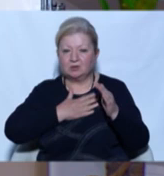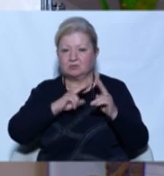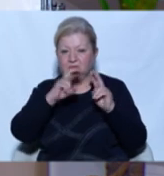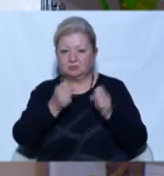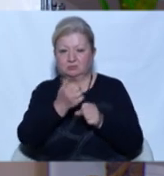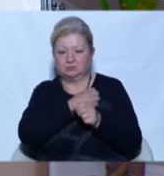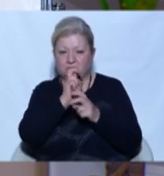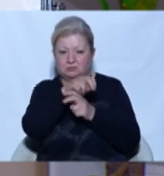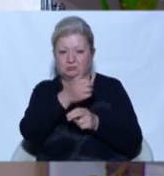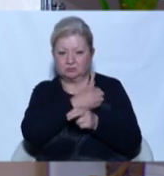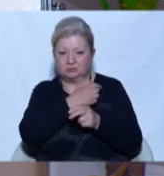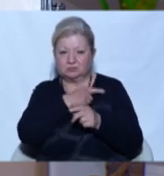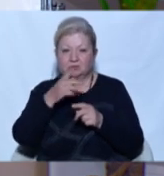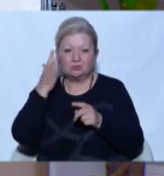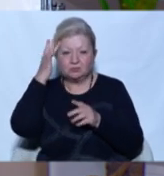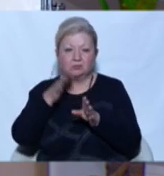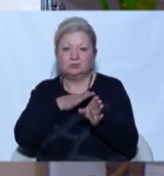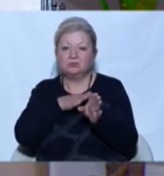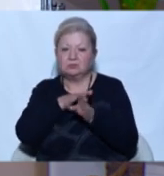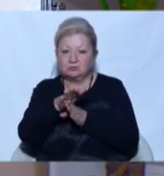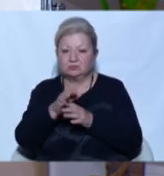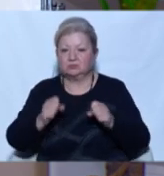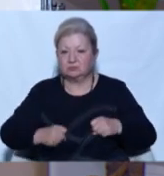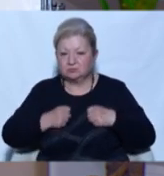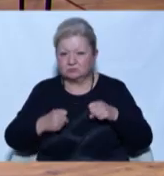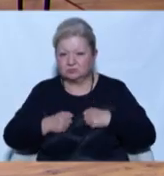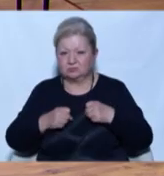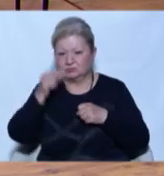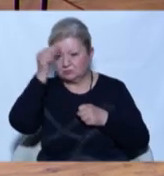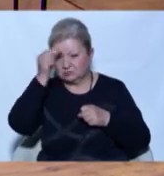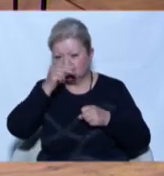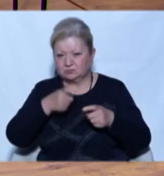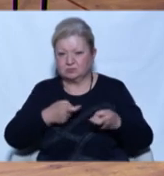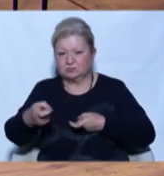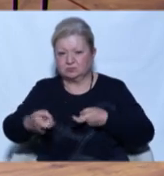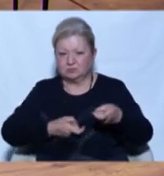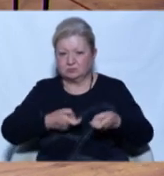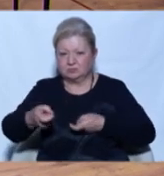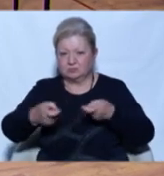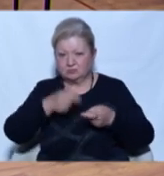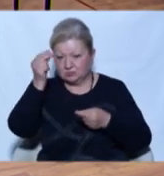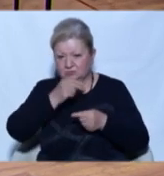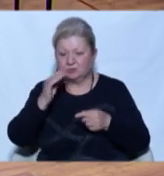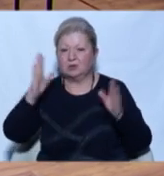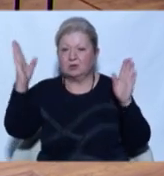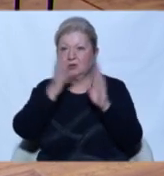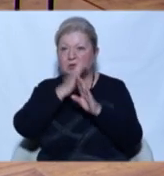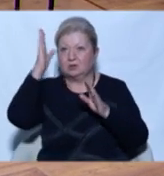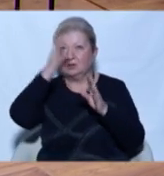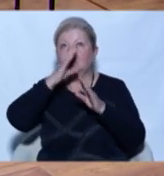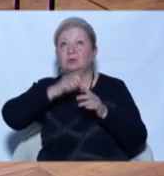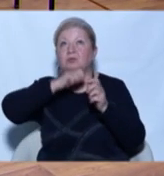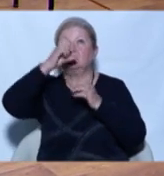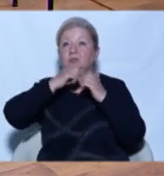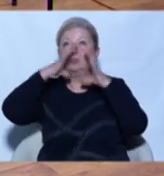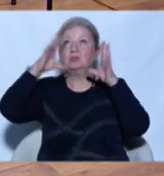დატოვა, მან ინტენსიურად დაიწყო თხილამურებზე სრიალი და დაიწყო ისევ საჰაერო ბუშტების,